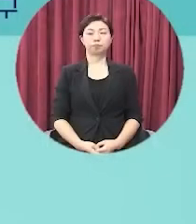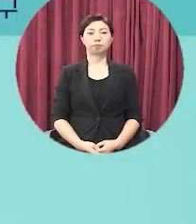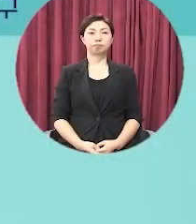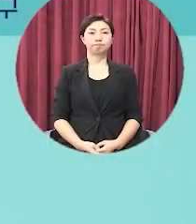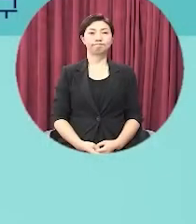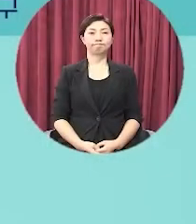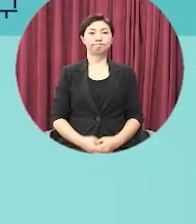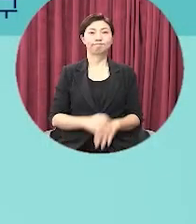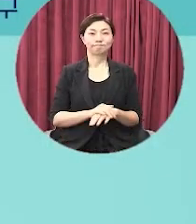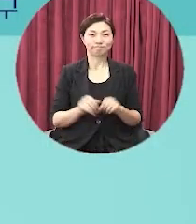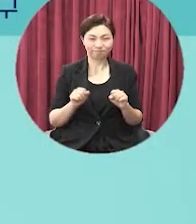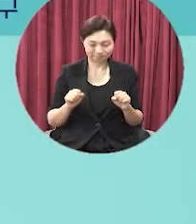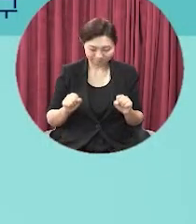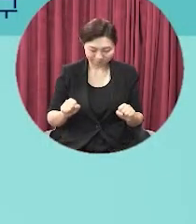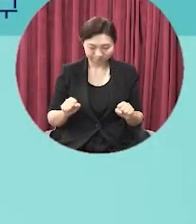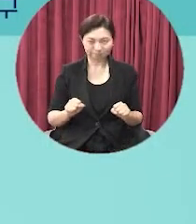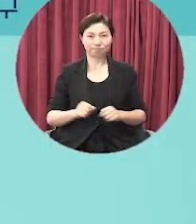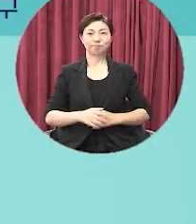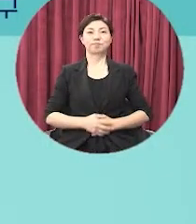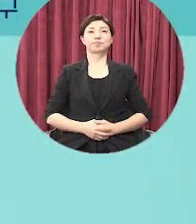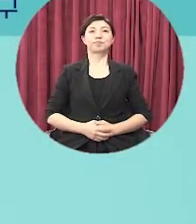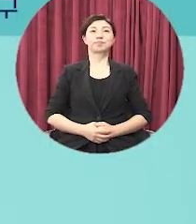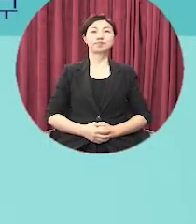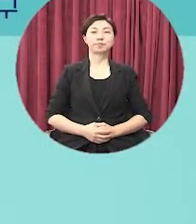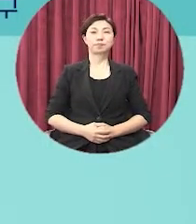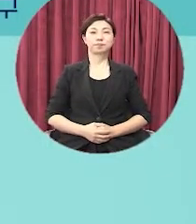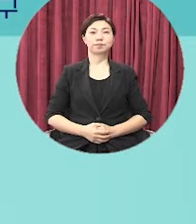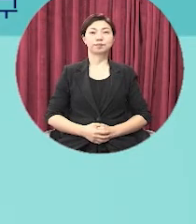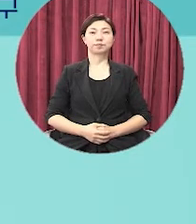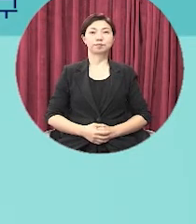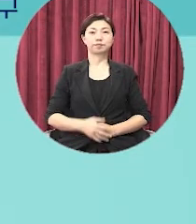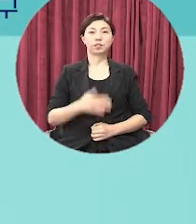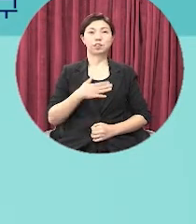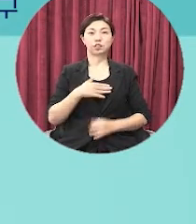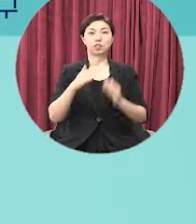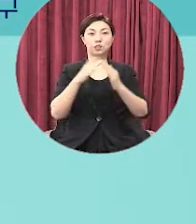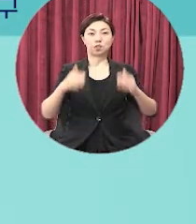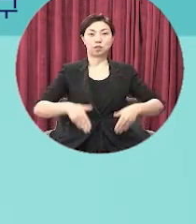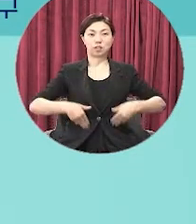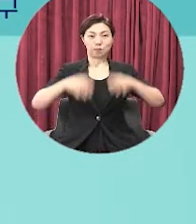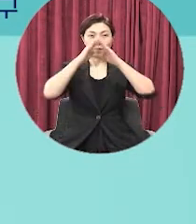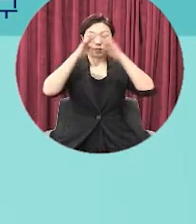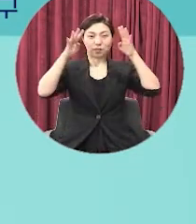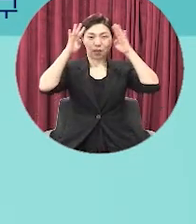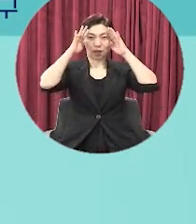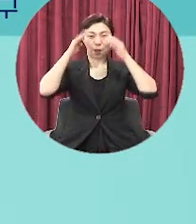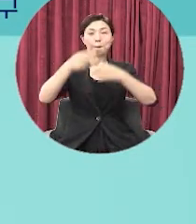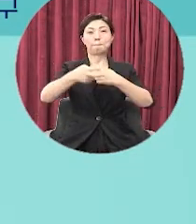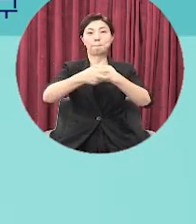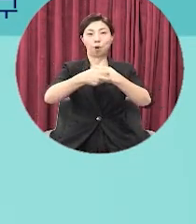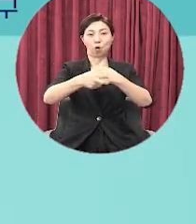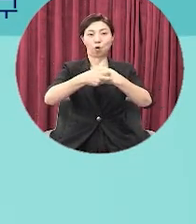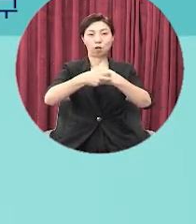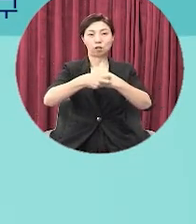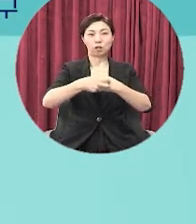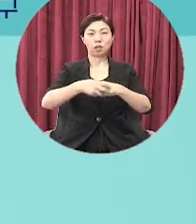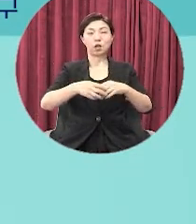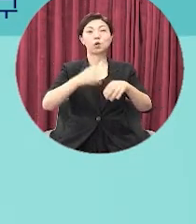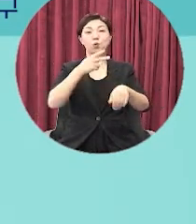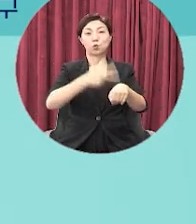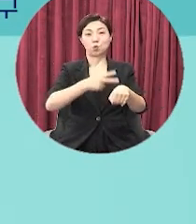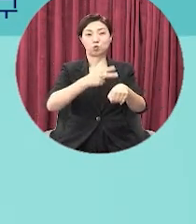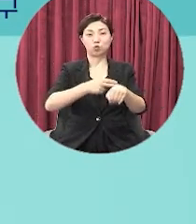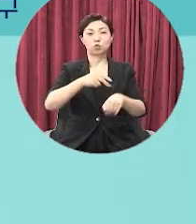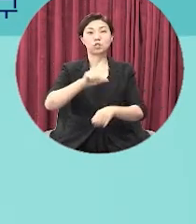네 안녕하십니까 예 저 전남대학교병원 제 하락과 송민 큰 입니다 오늘 제가